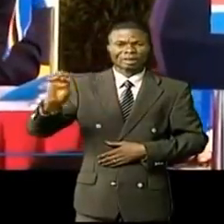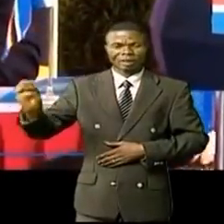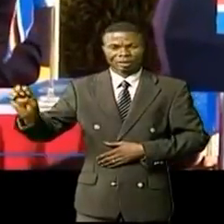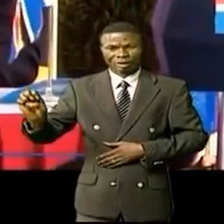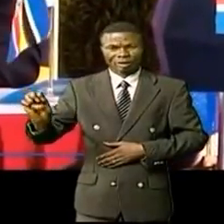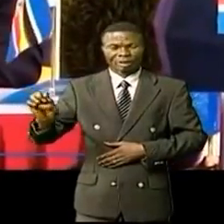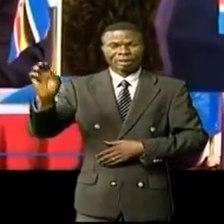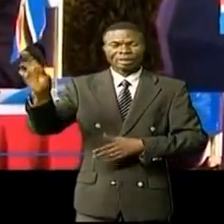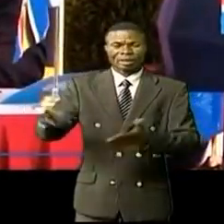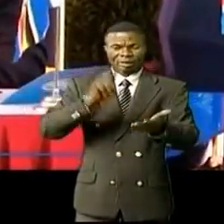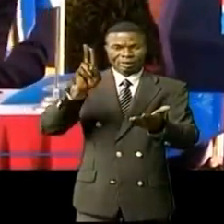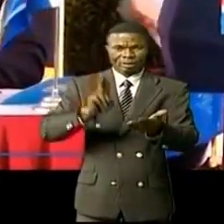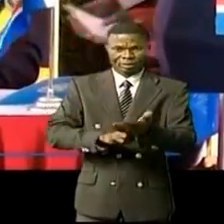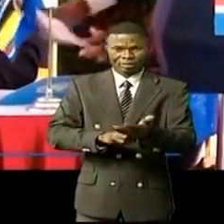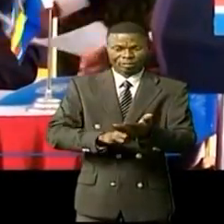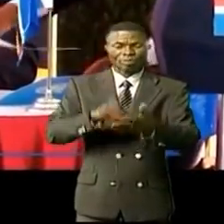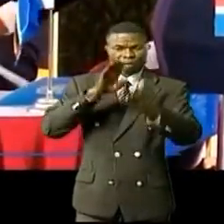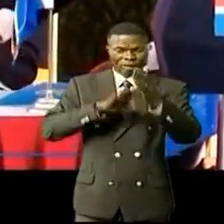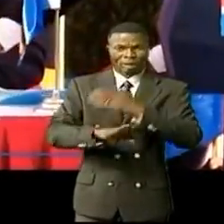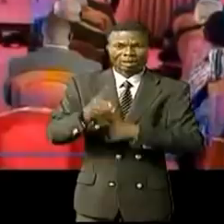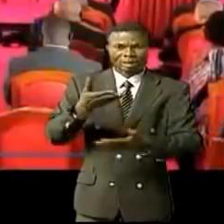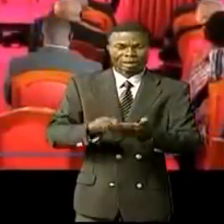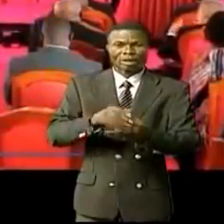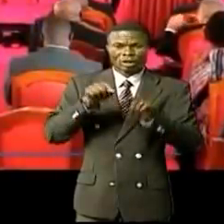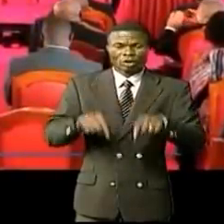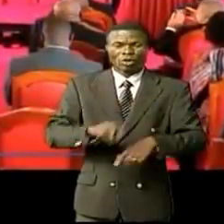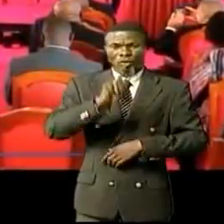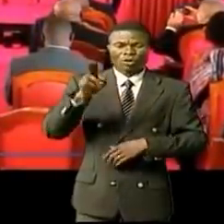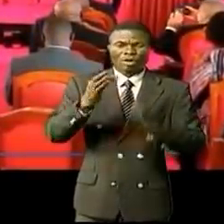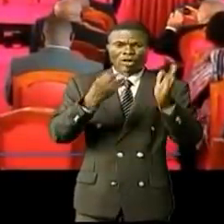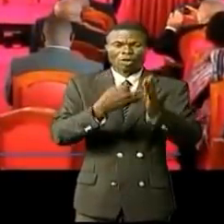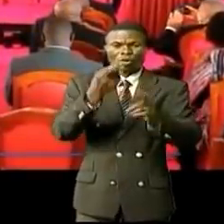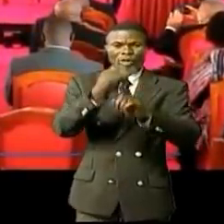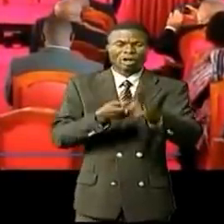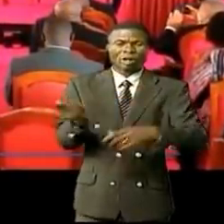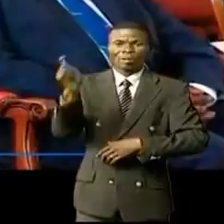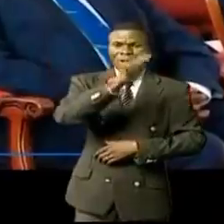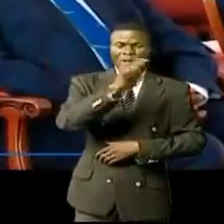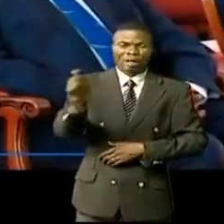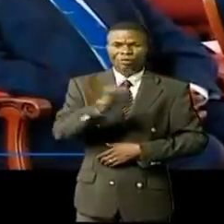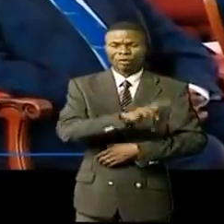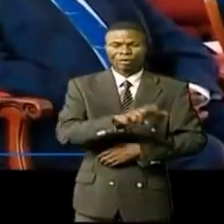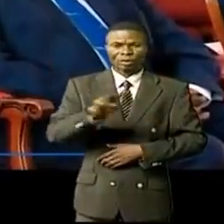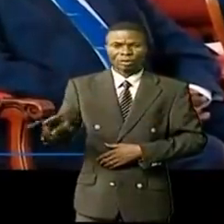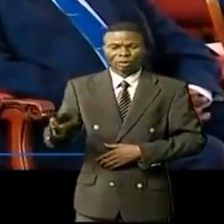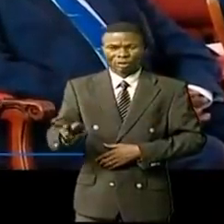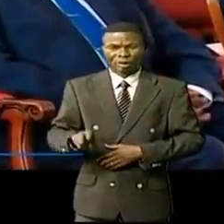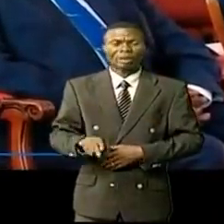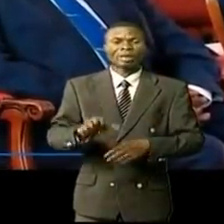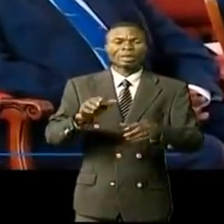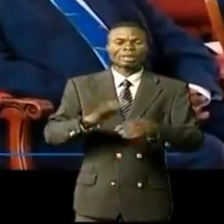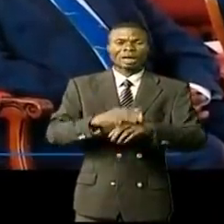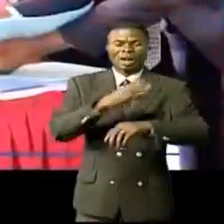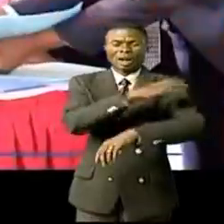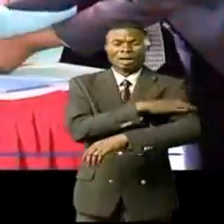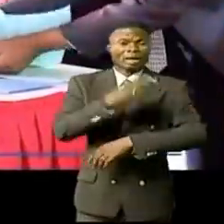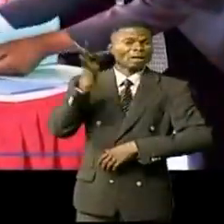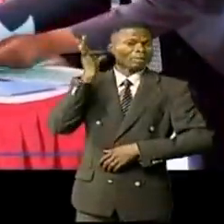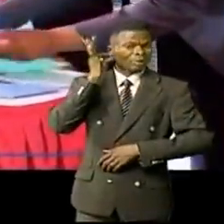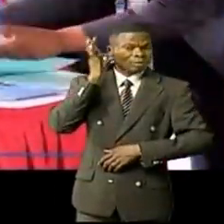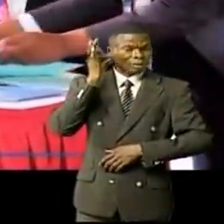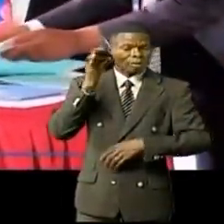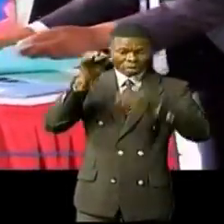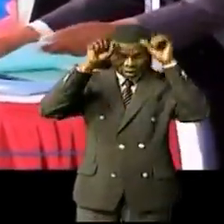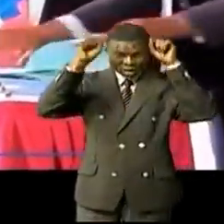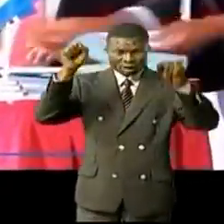sa signature dans le traité d'adhésion, ce vendredi 8 avril 2022, au State House de Nairobi, en présence du président Uhuru